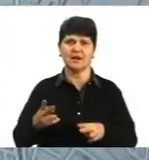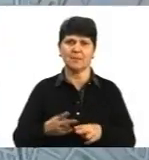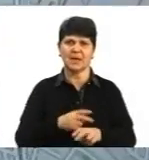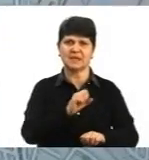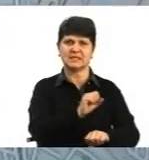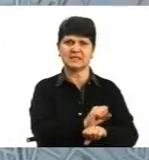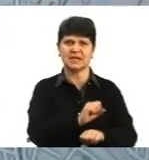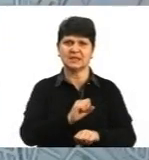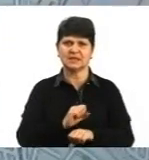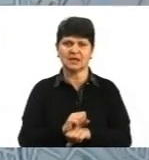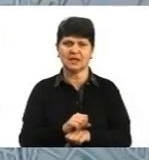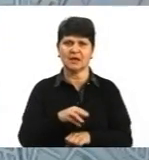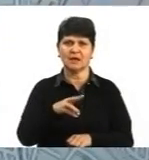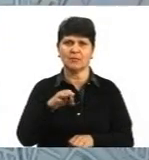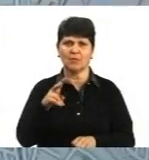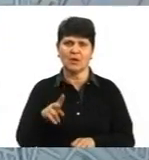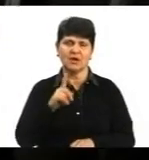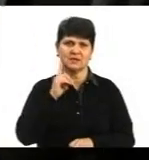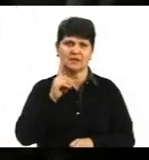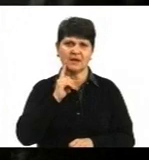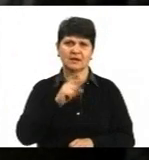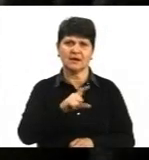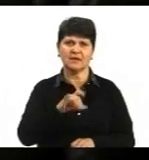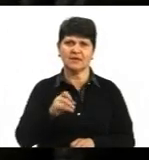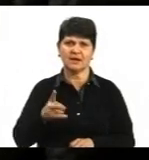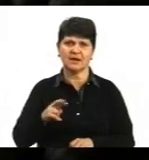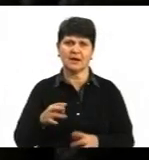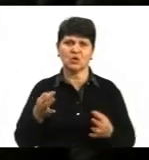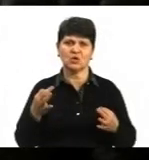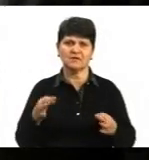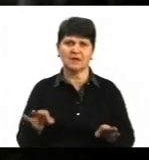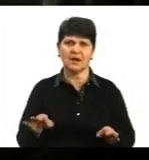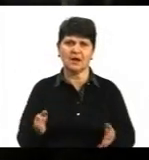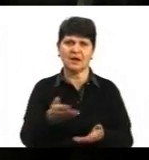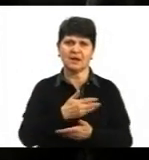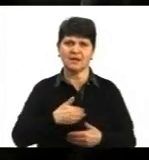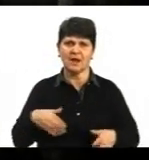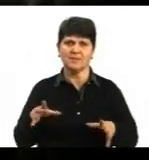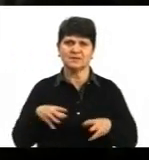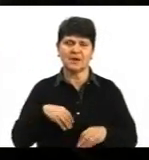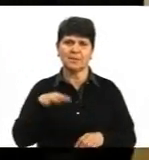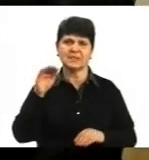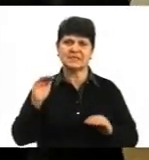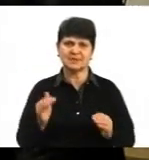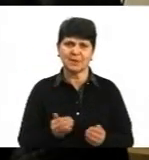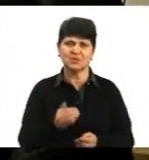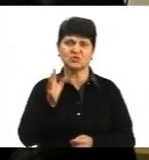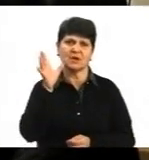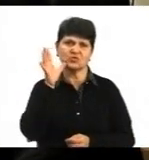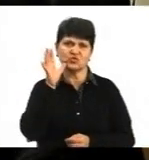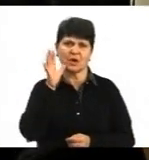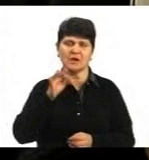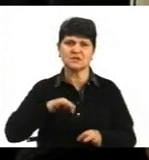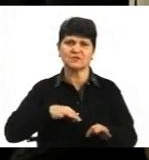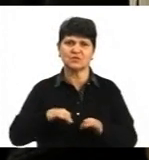інших світлофорних об'єктах. Зелена хвиля дозволяє нам з вами зменшити час в русі до